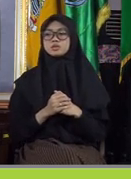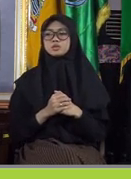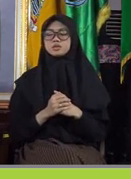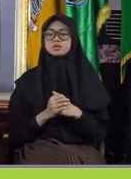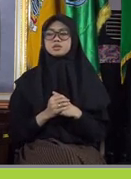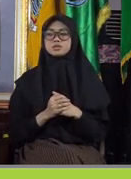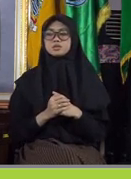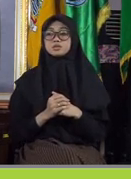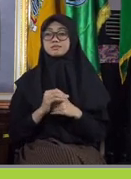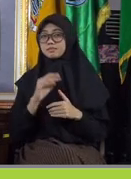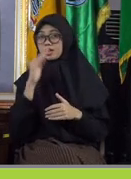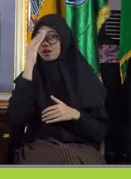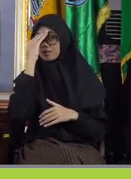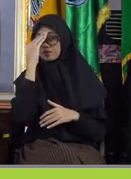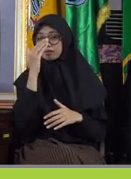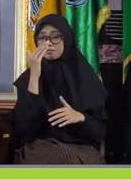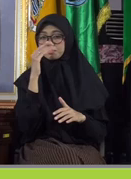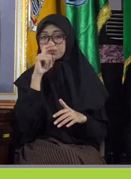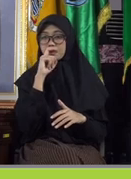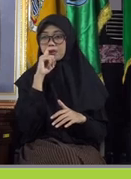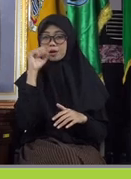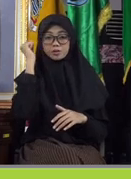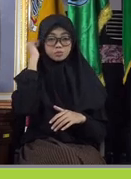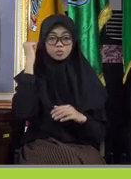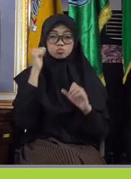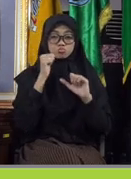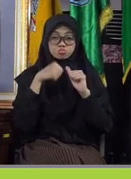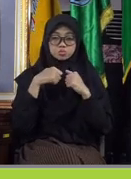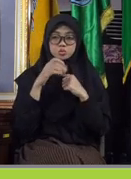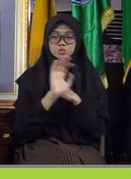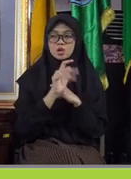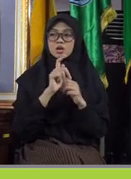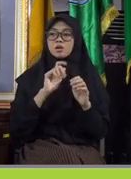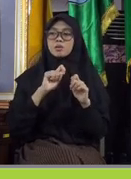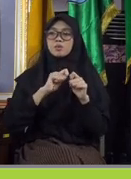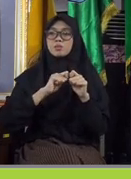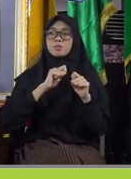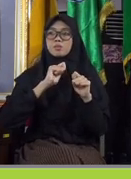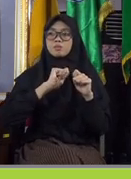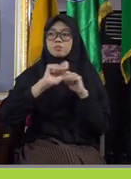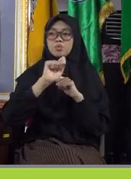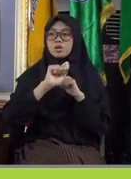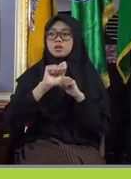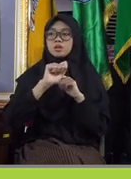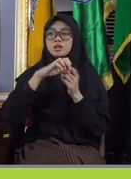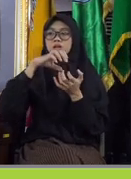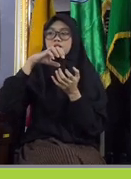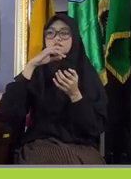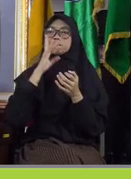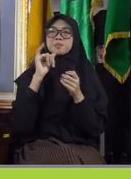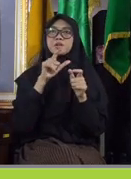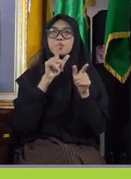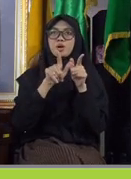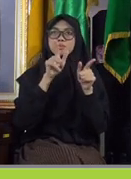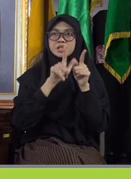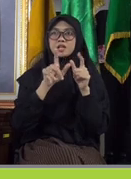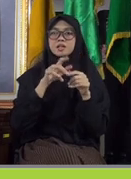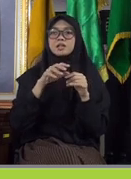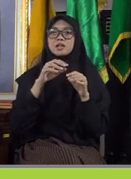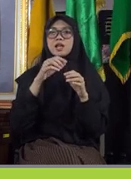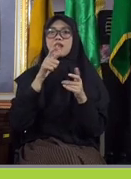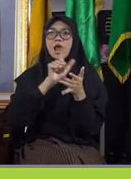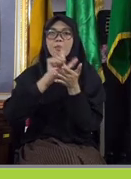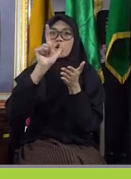Apakah Bapak Ibu setuju untuk membuat kanal pengaduan setuju atau